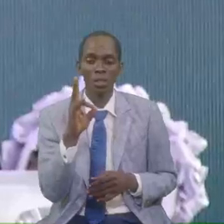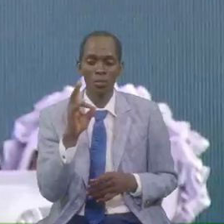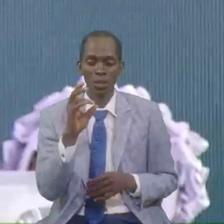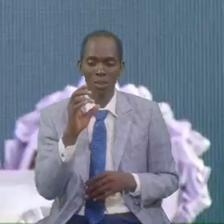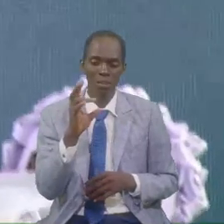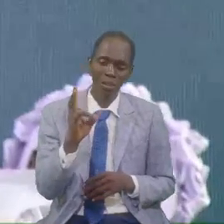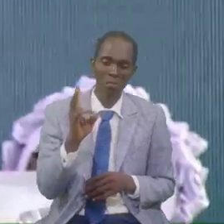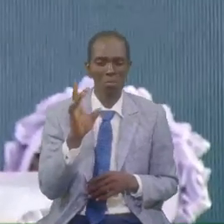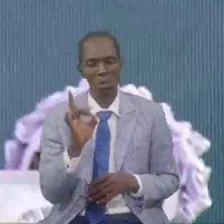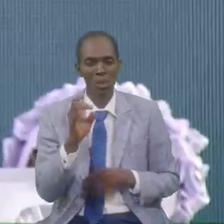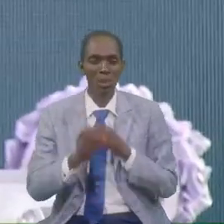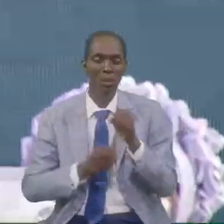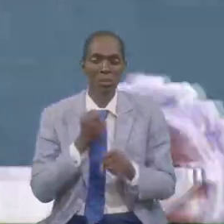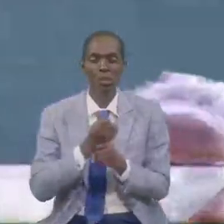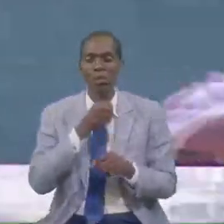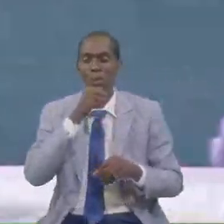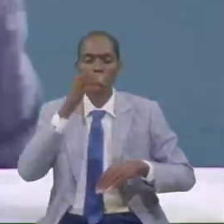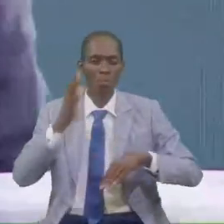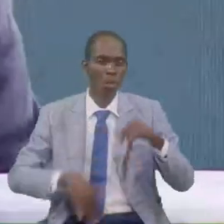plus âgée que toi de 7 ans.